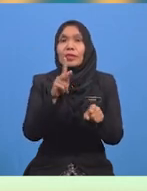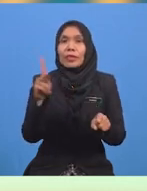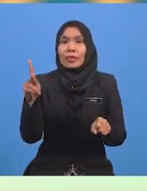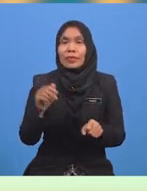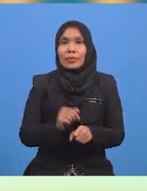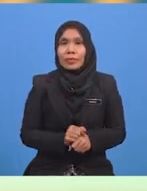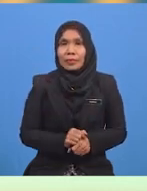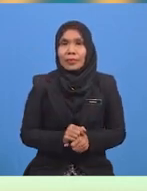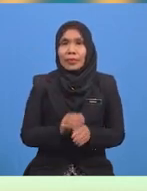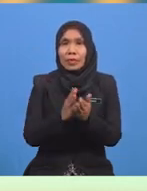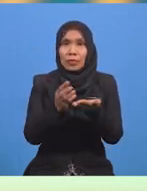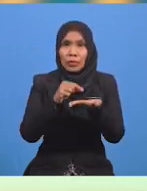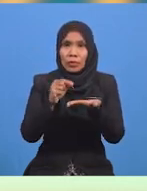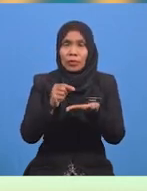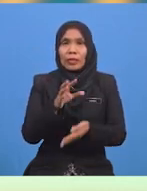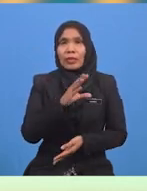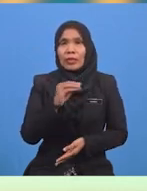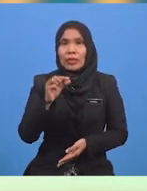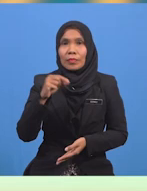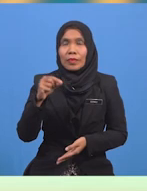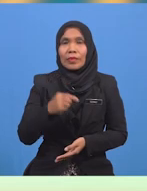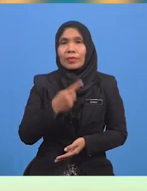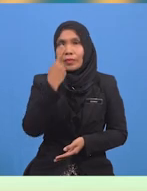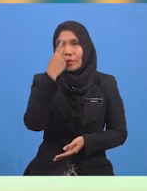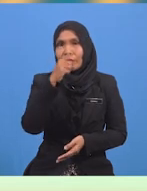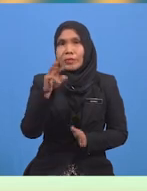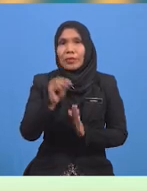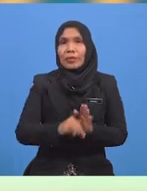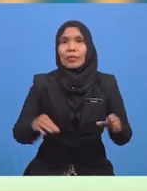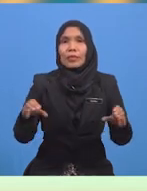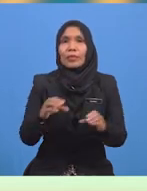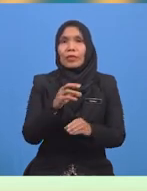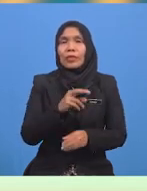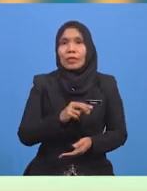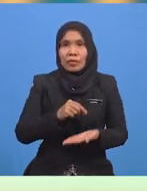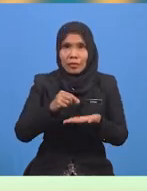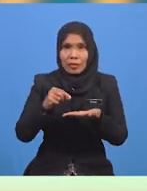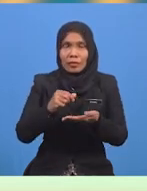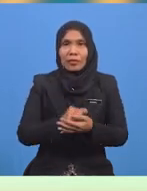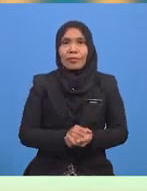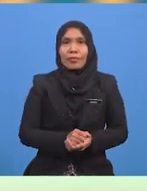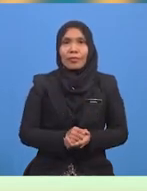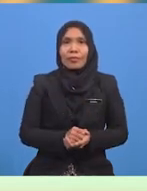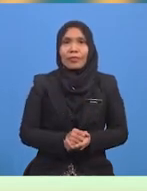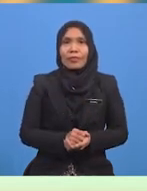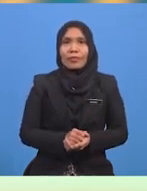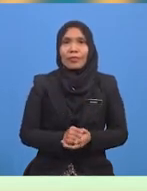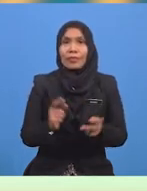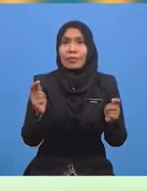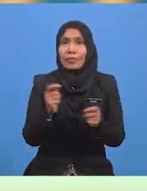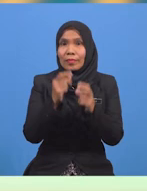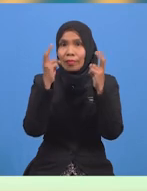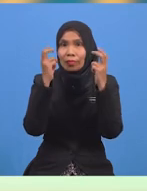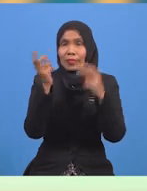dahulu buku tulis dan pen untuk membuat nota dan catatan tentang topik